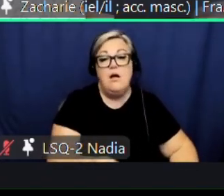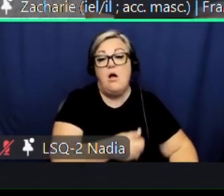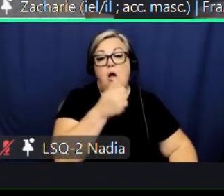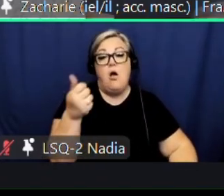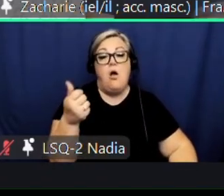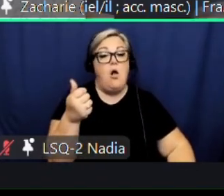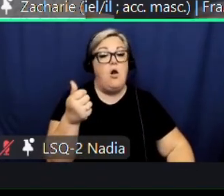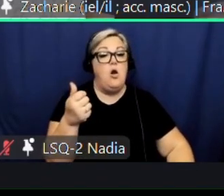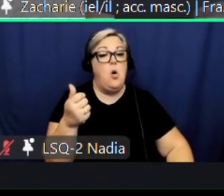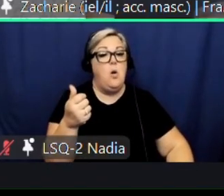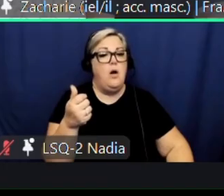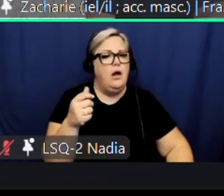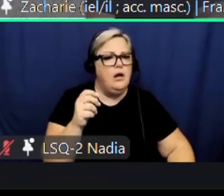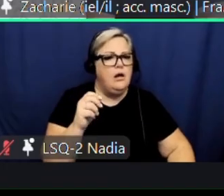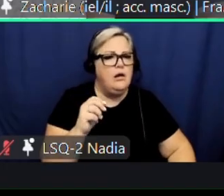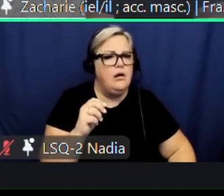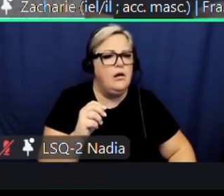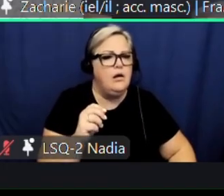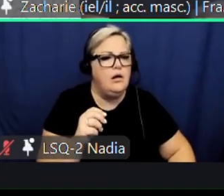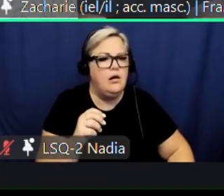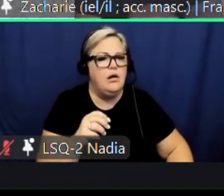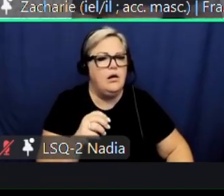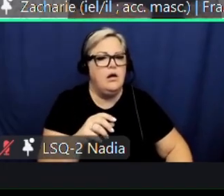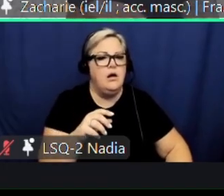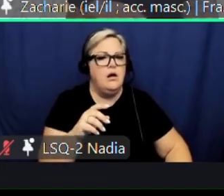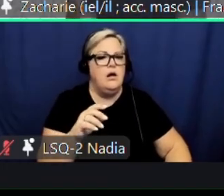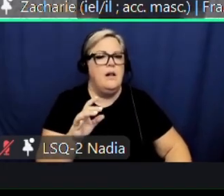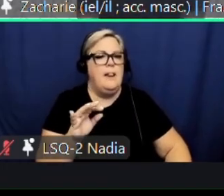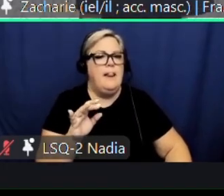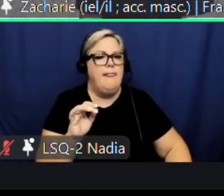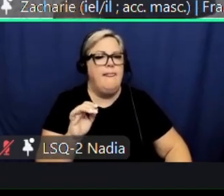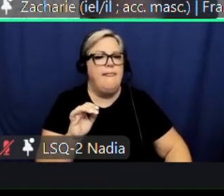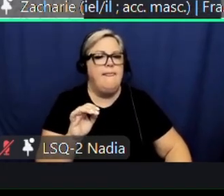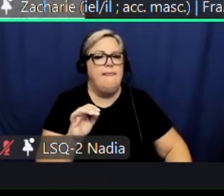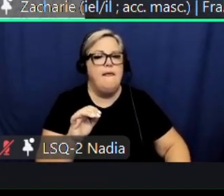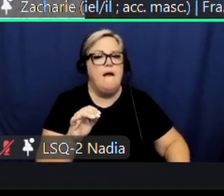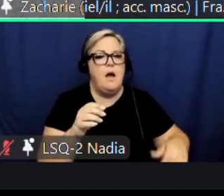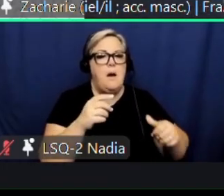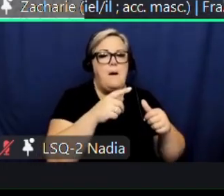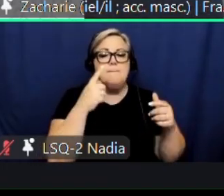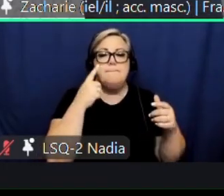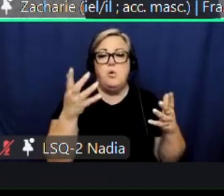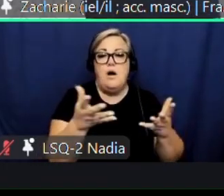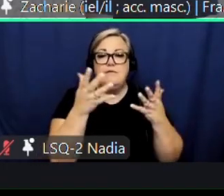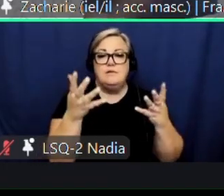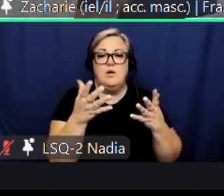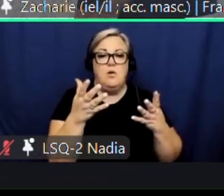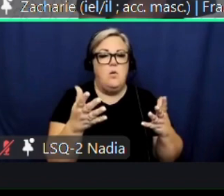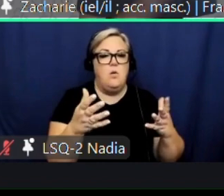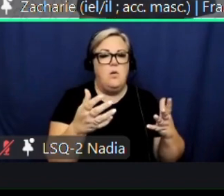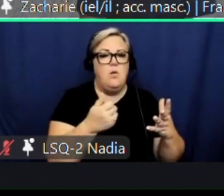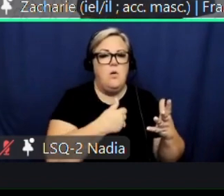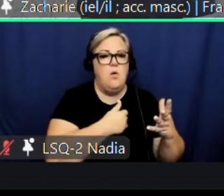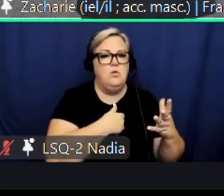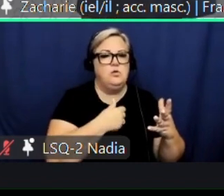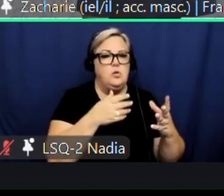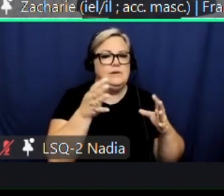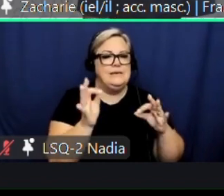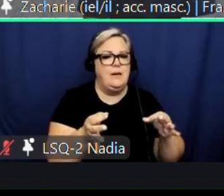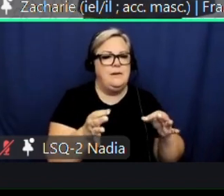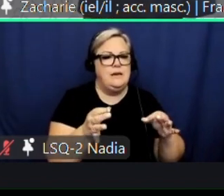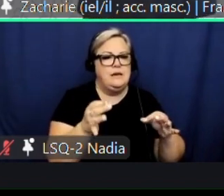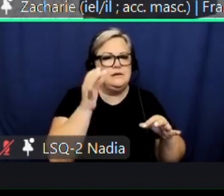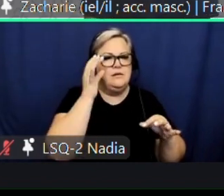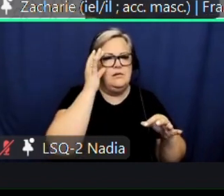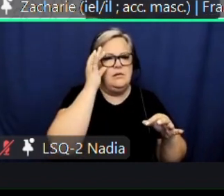L'autodétermination est très importante aux populations LGBTQIA+. D'abord, pour favoriser l'autodétermination, le point de départ